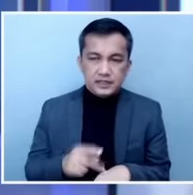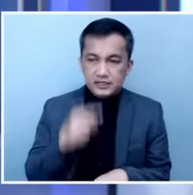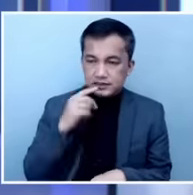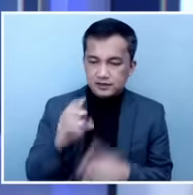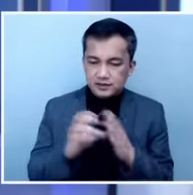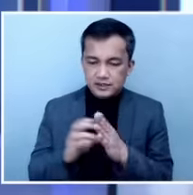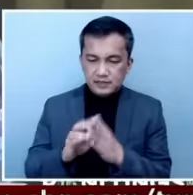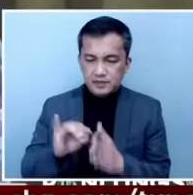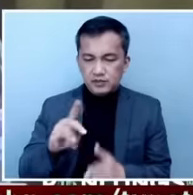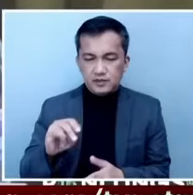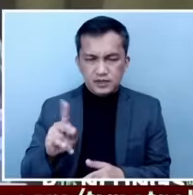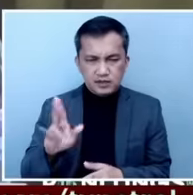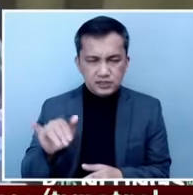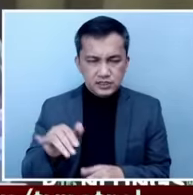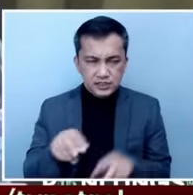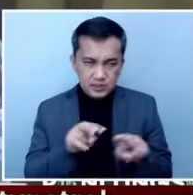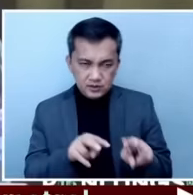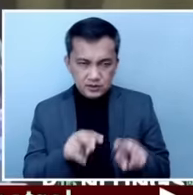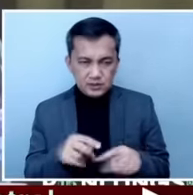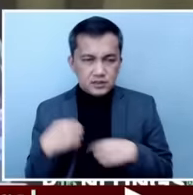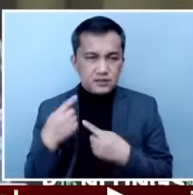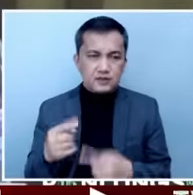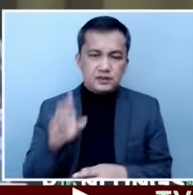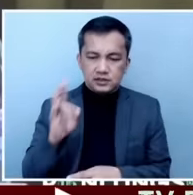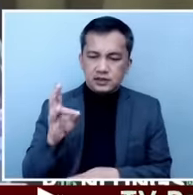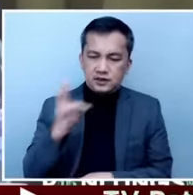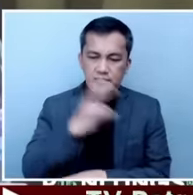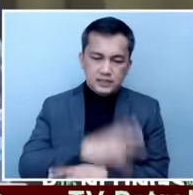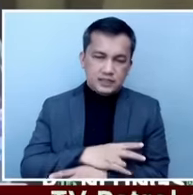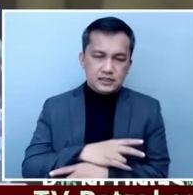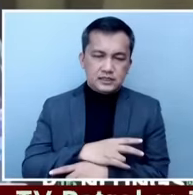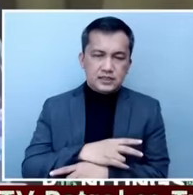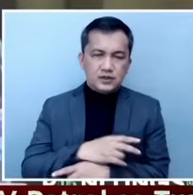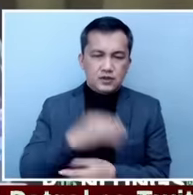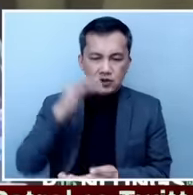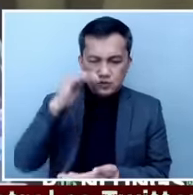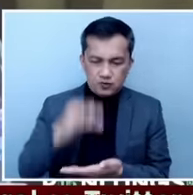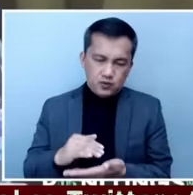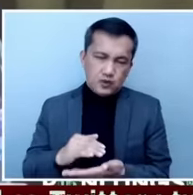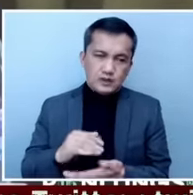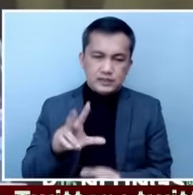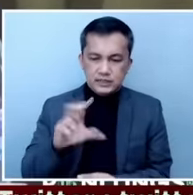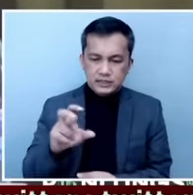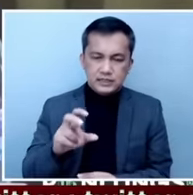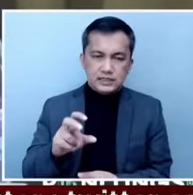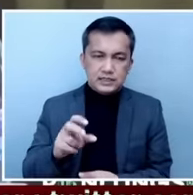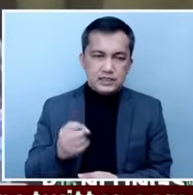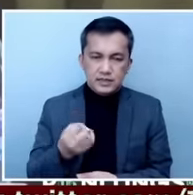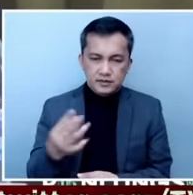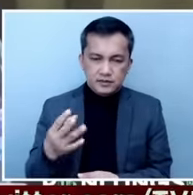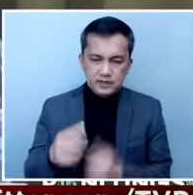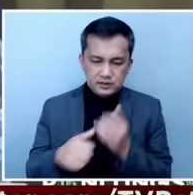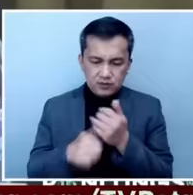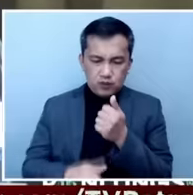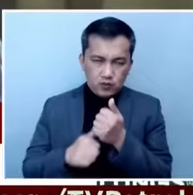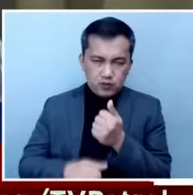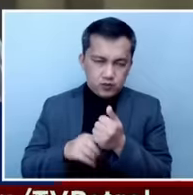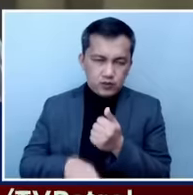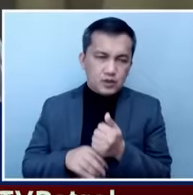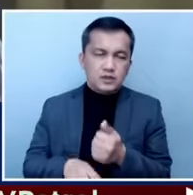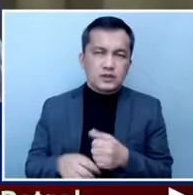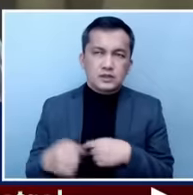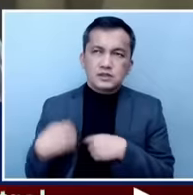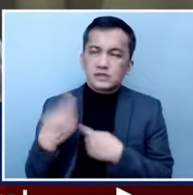Epidemiology Surveillance, sa nakalipas na 7 araw ay bumaba na sa 300 ang kaso ng diarrhea sa lungsod mula sa